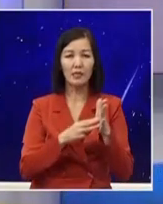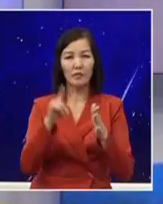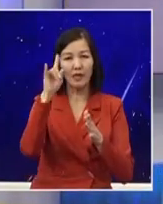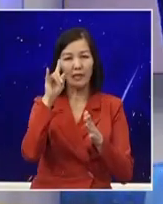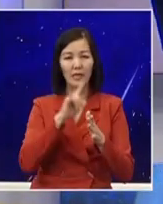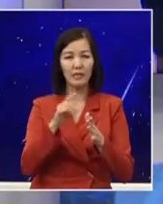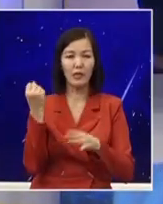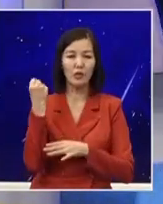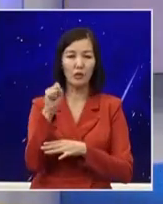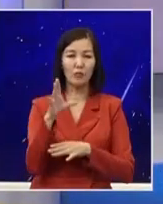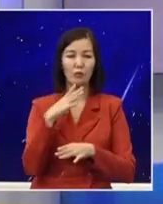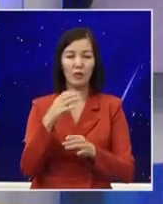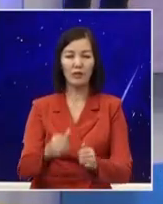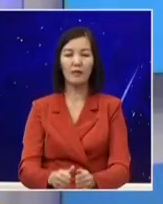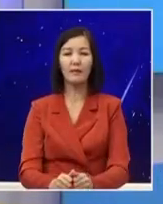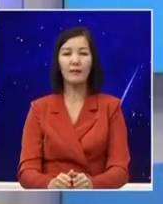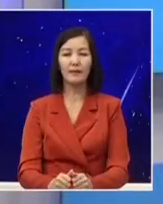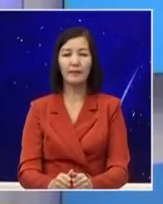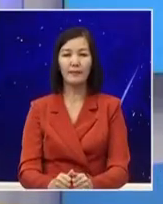мәрте Қазақстан чемпионатында.